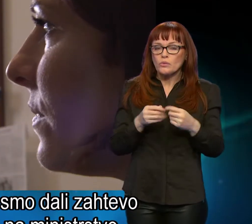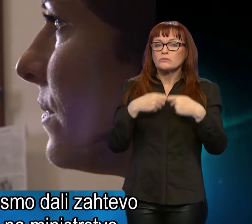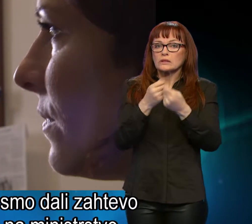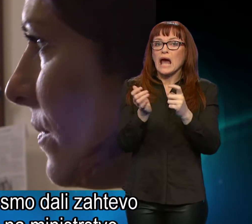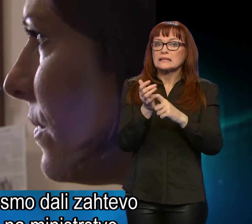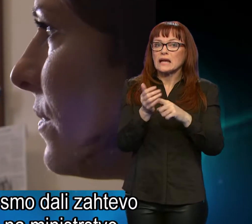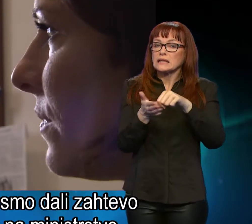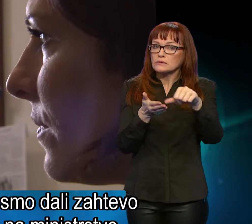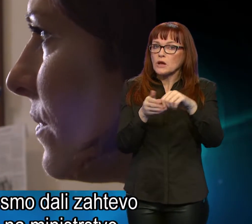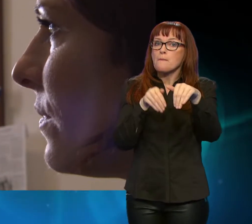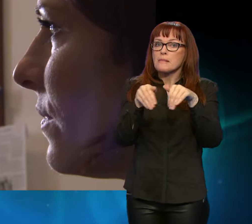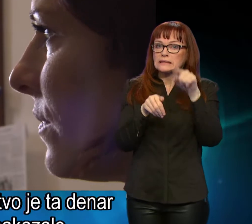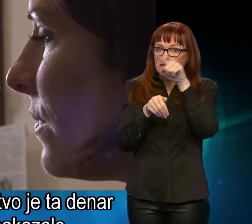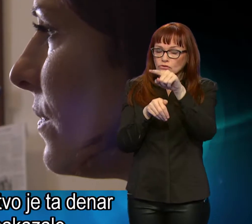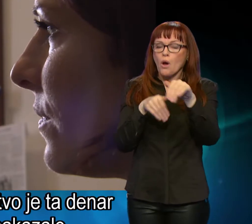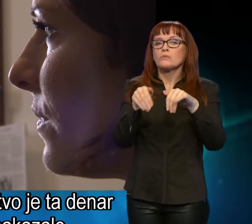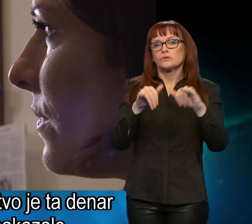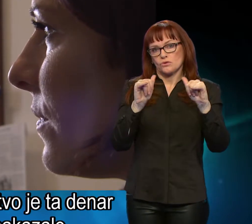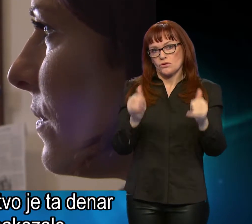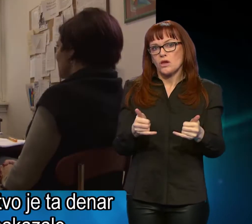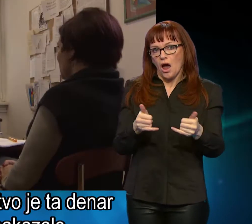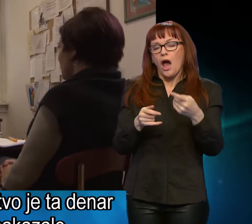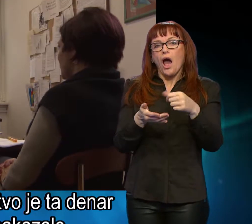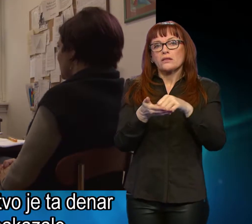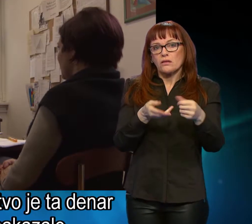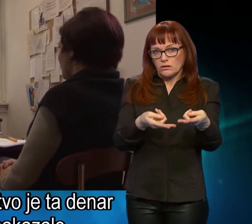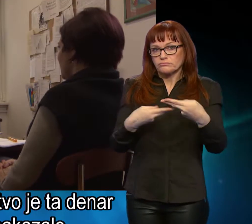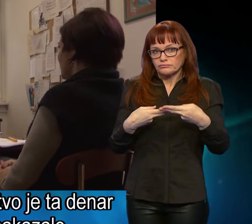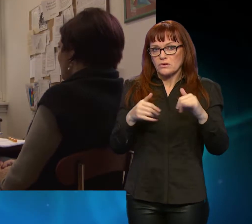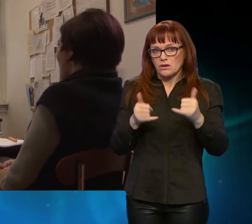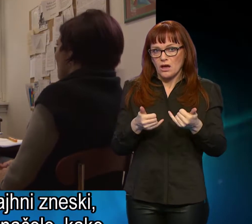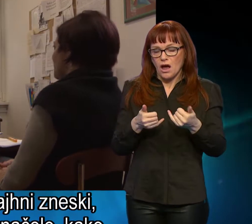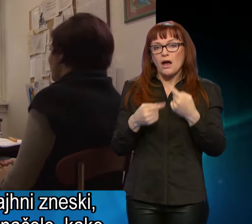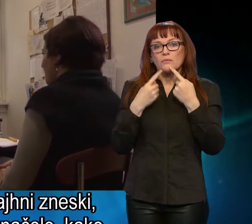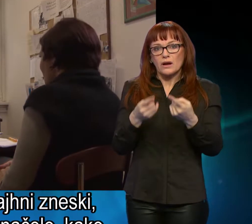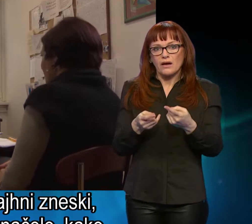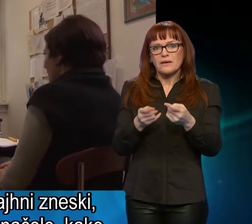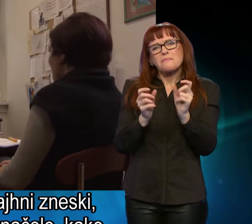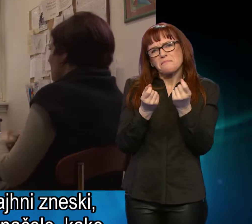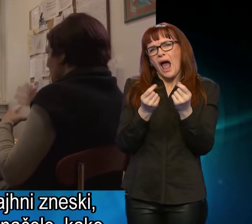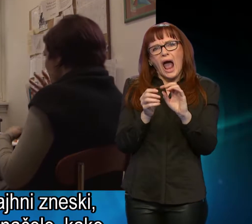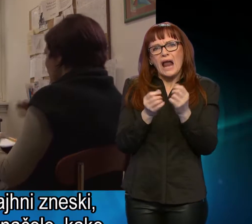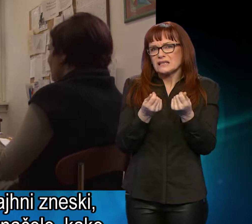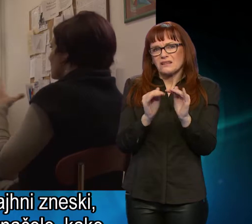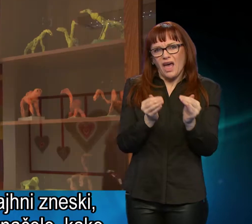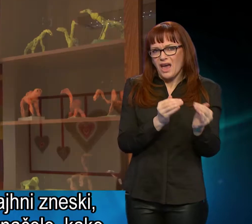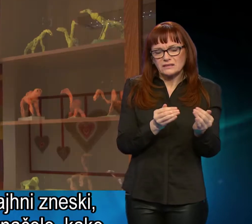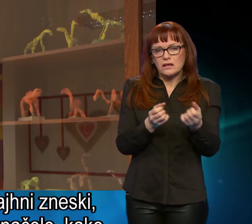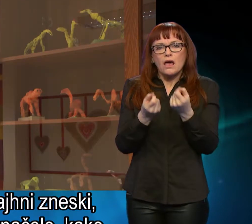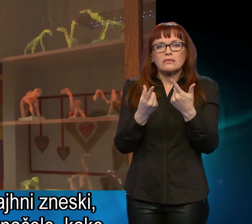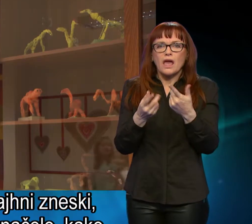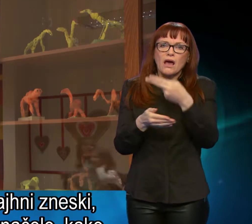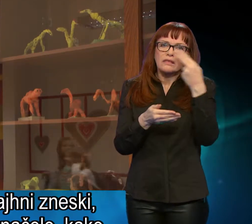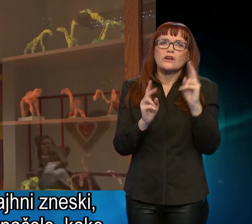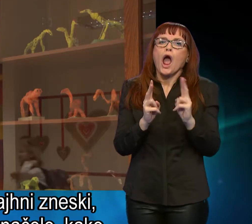za izplačilo na ministrstvo in ministrstvo je ta denar nakazalo. To pravim še enkrat, to so majhni zneski. Gre se samo za neko